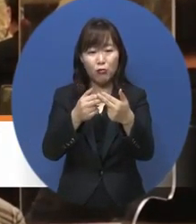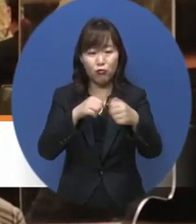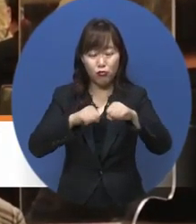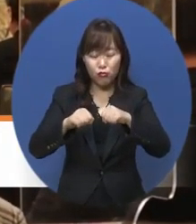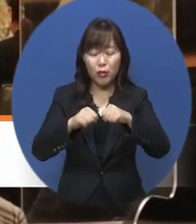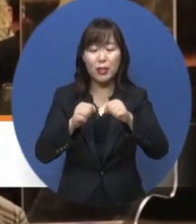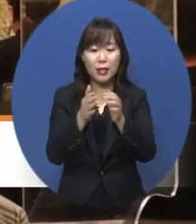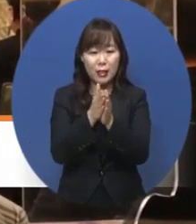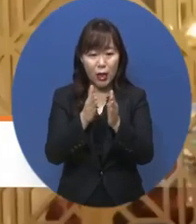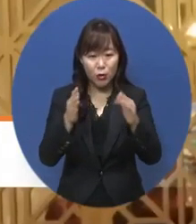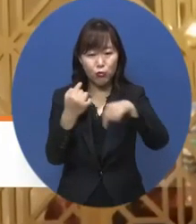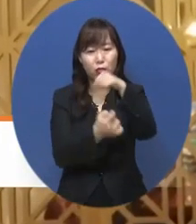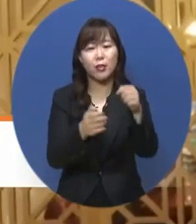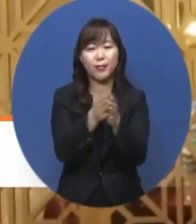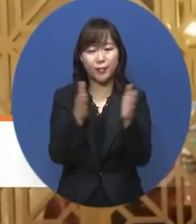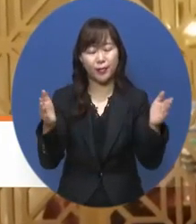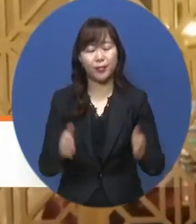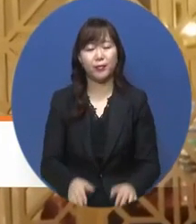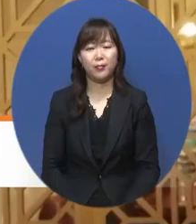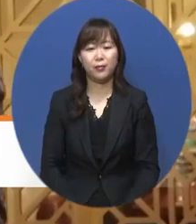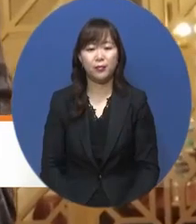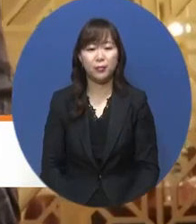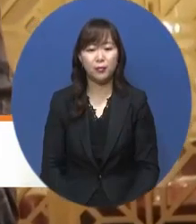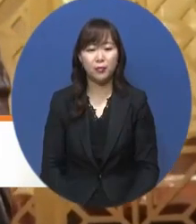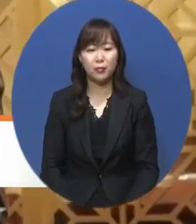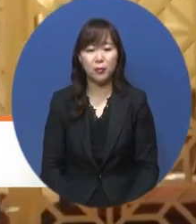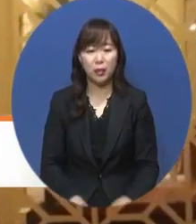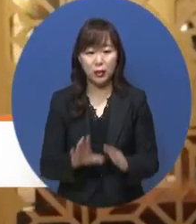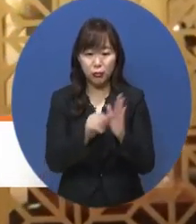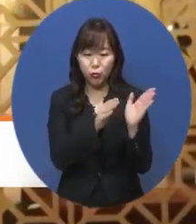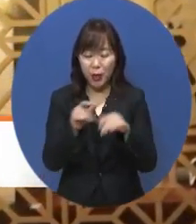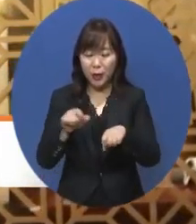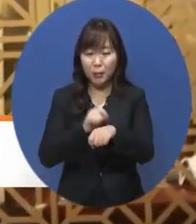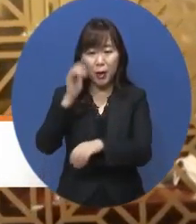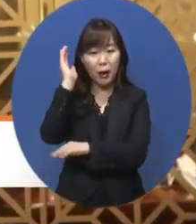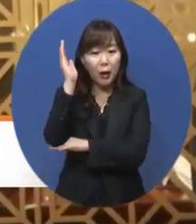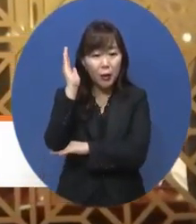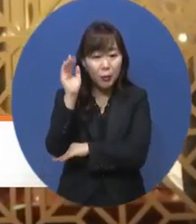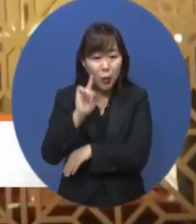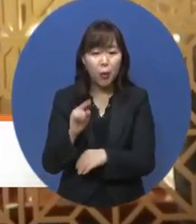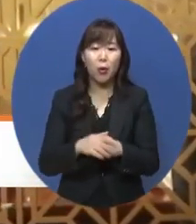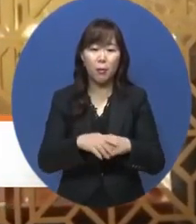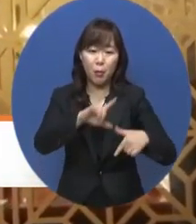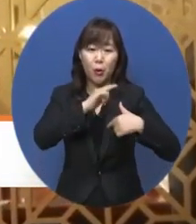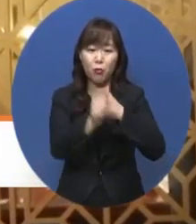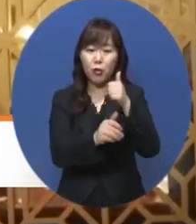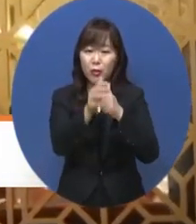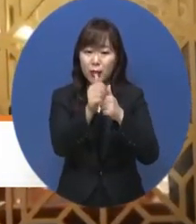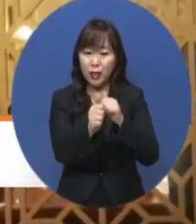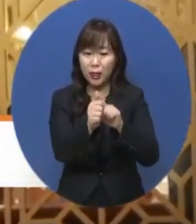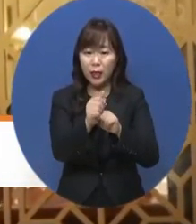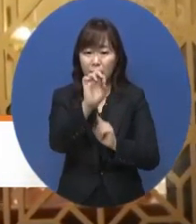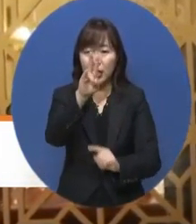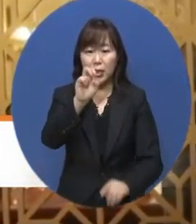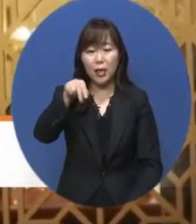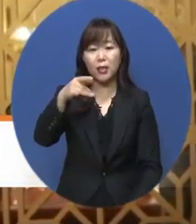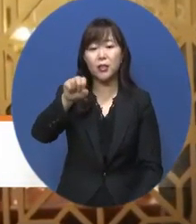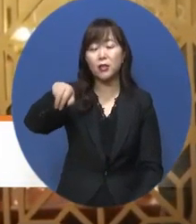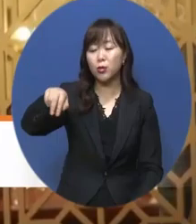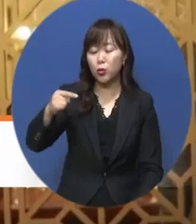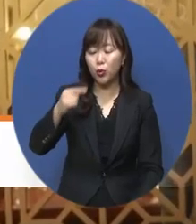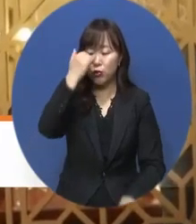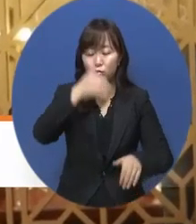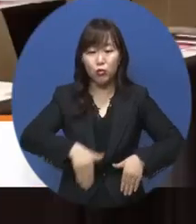본격적인 운영에 들어갔습니다. 출범식에서 마련된 특별 강연에는 명예위원장인 양승조